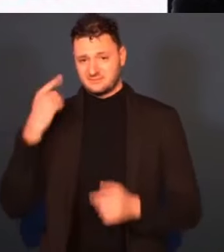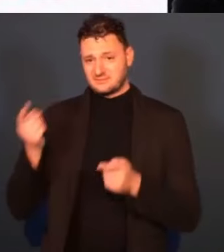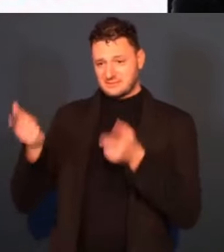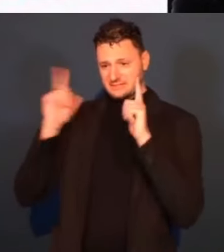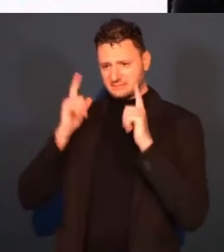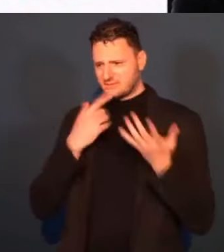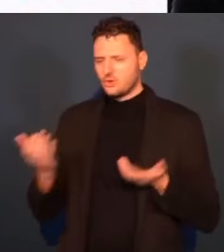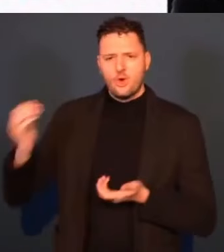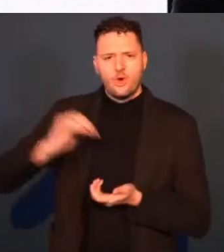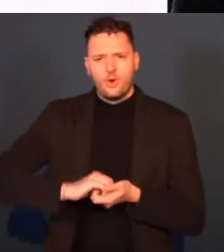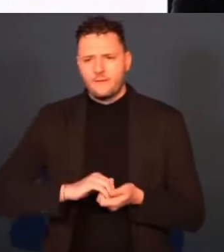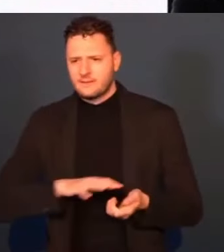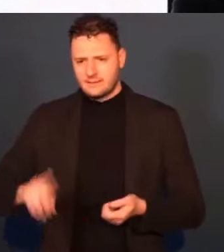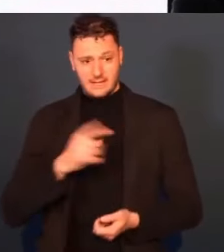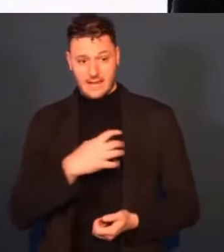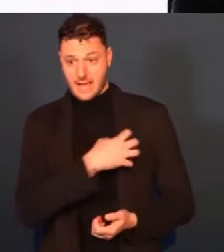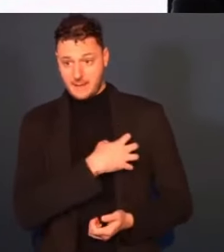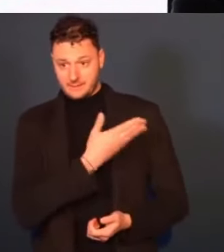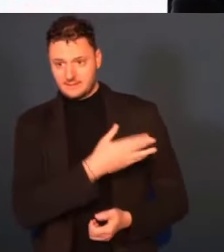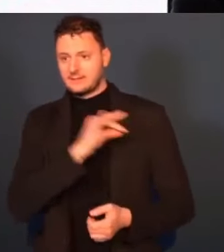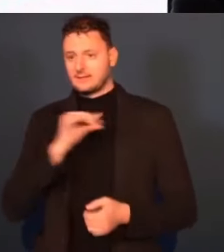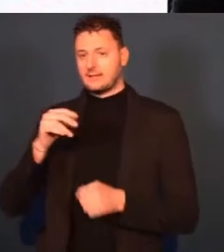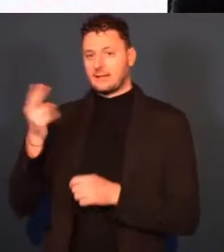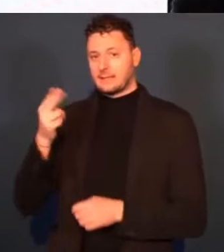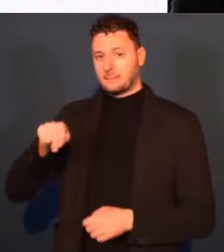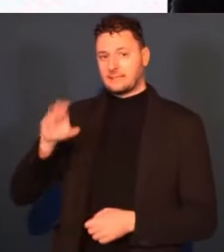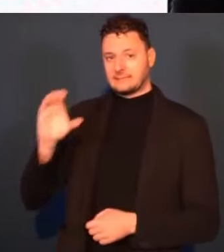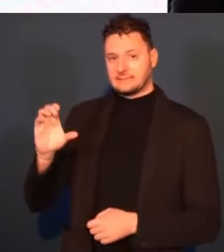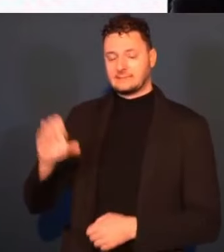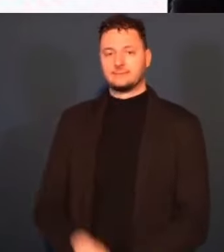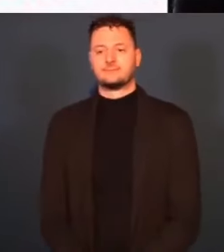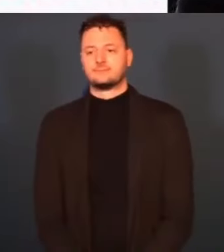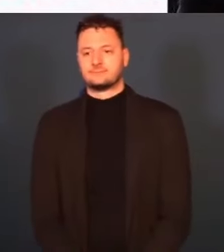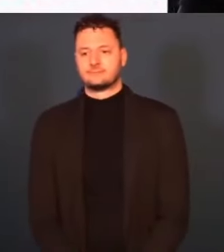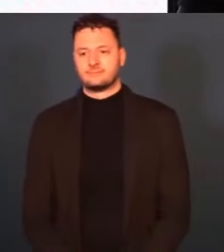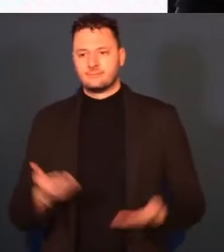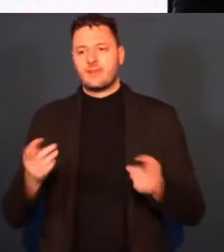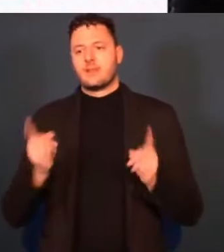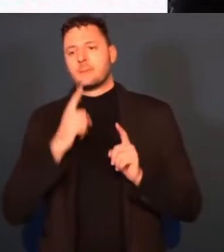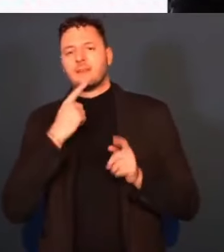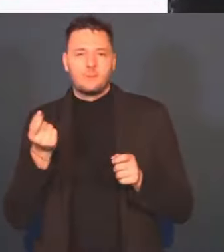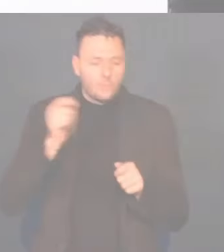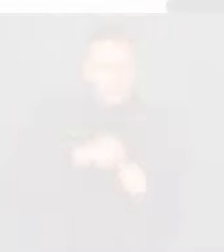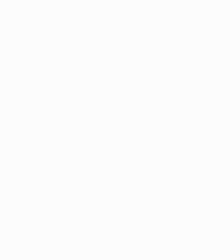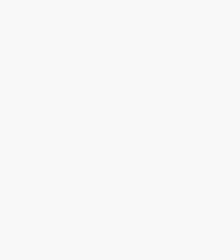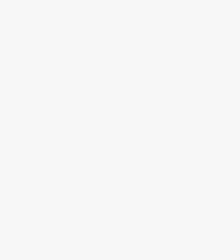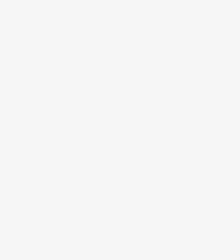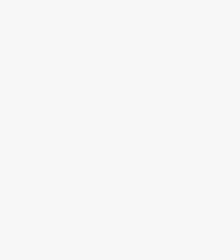Ще кажа, коалицията е ГЕРБ ДП. И сами се сетете какво е ДП. Благодаря.